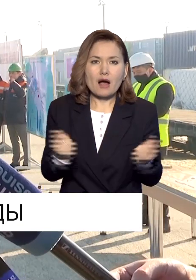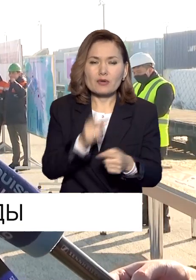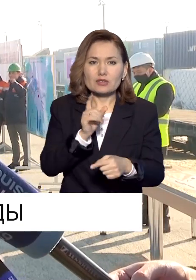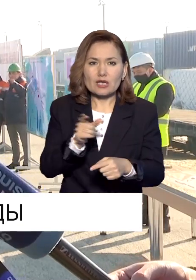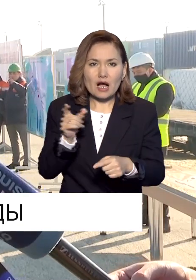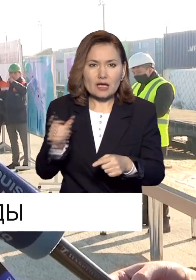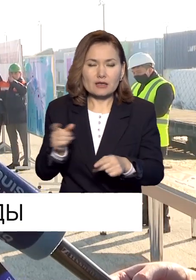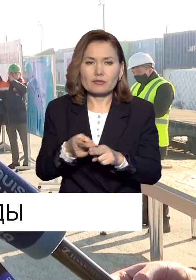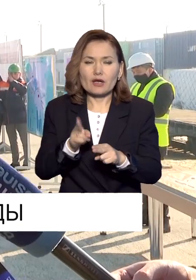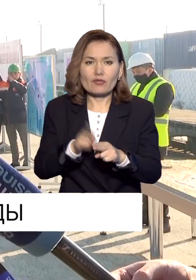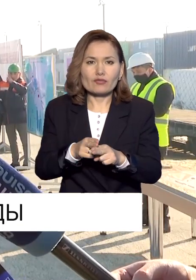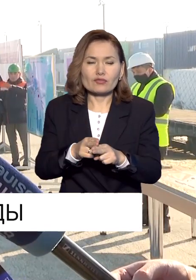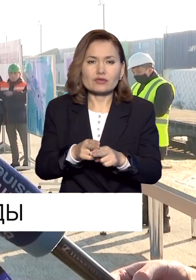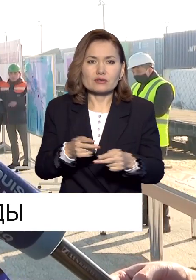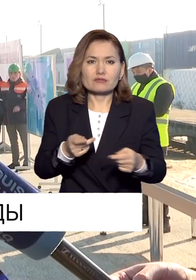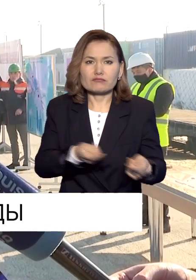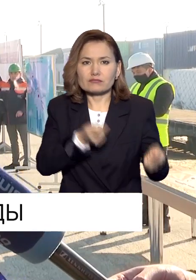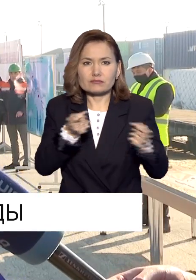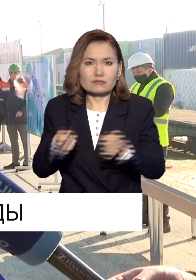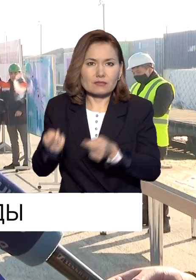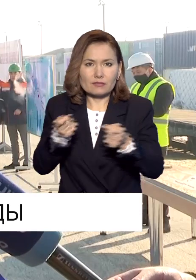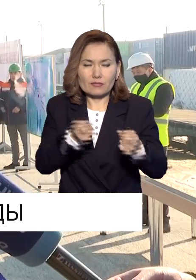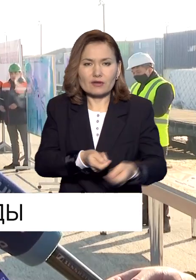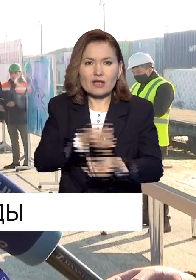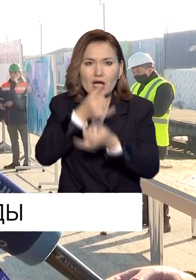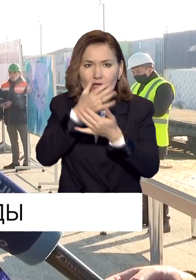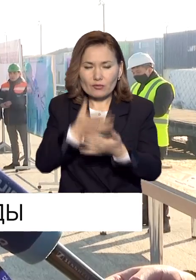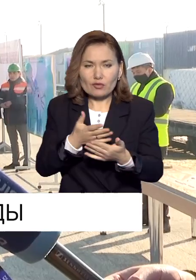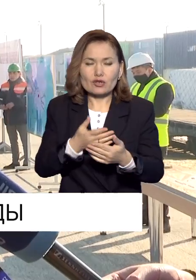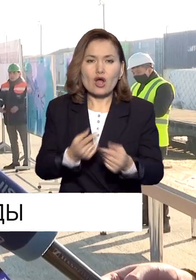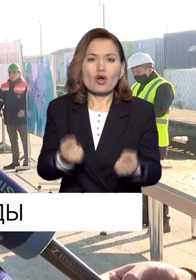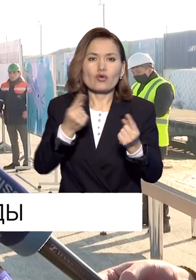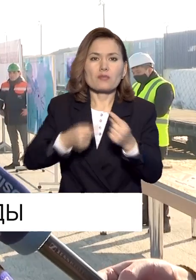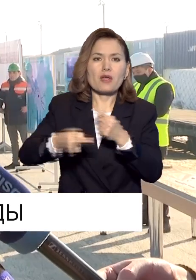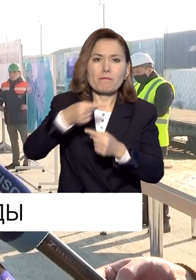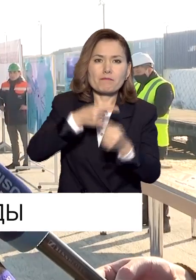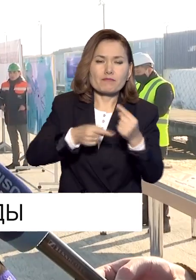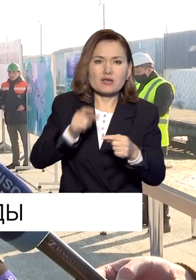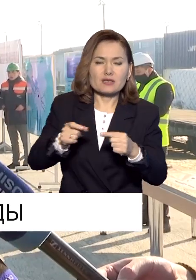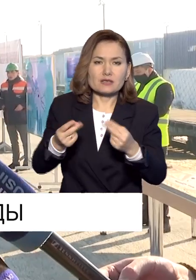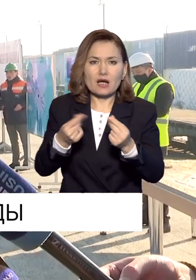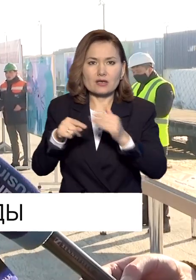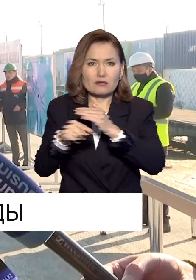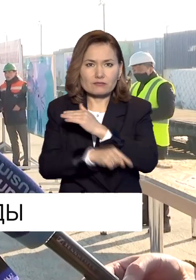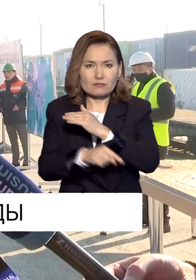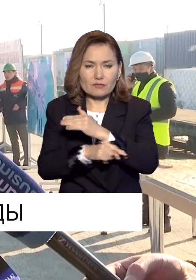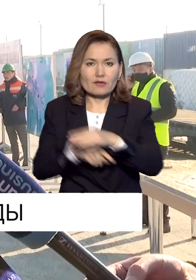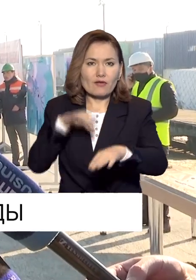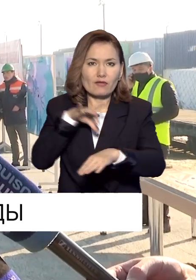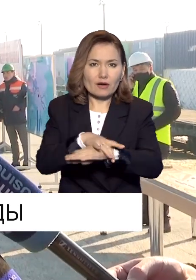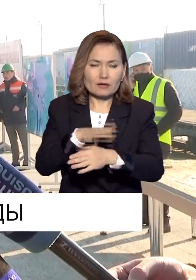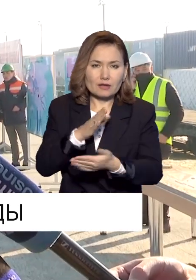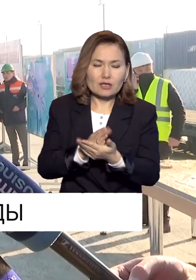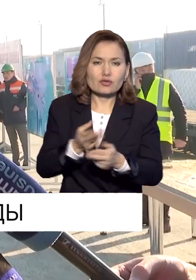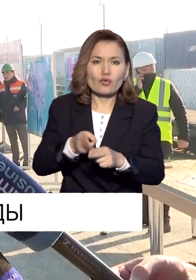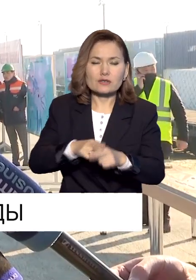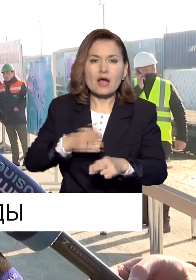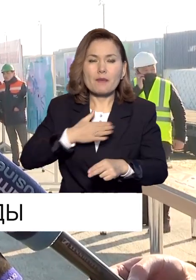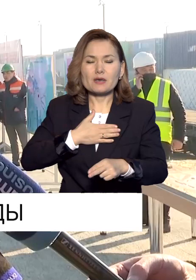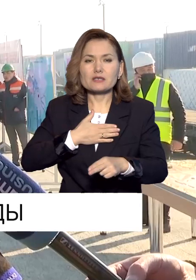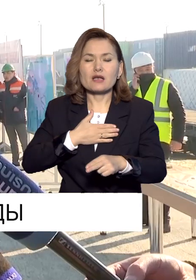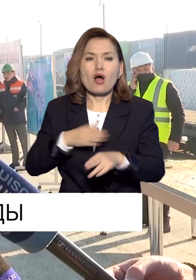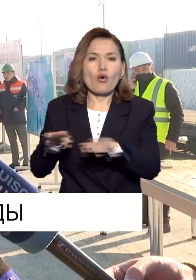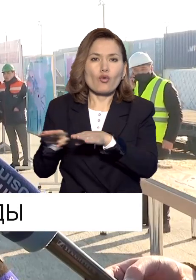қандай да бір зиян келетін жағдайға жол бермеу керек. Сондықтан да біз жалпы ережелерді өзгертіп, бәріне ортақ бірдей